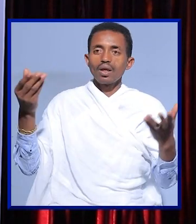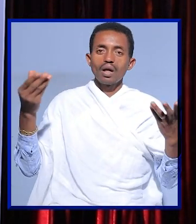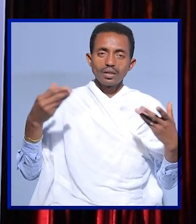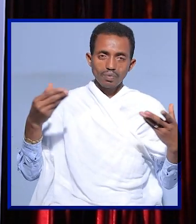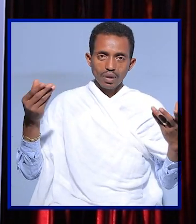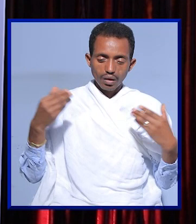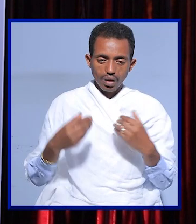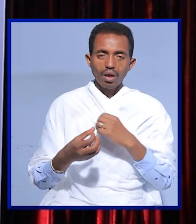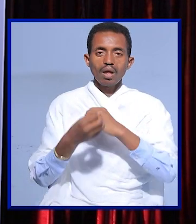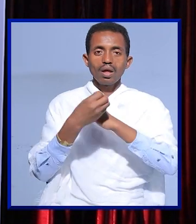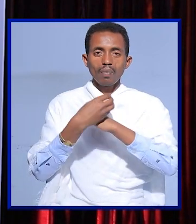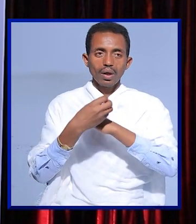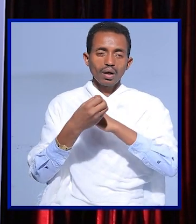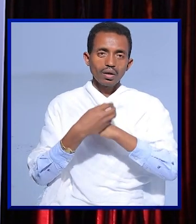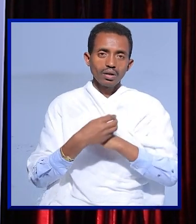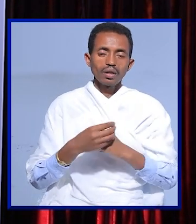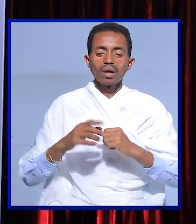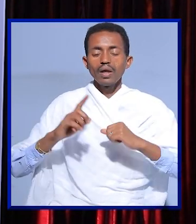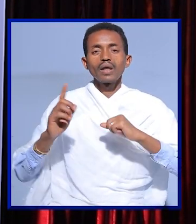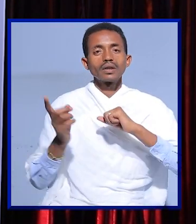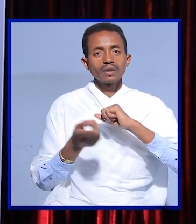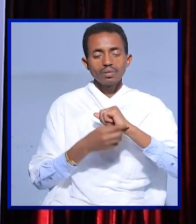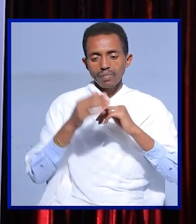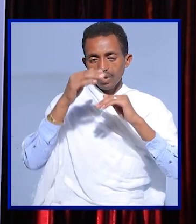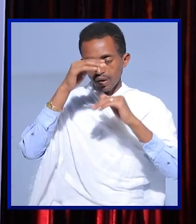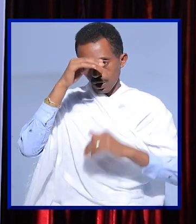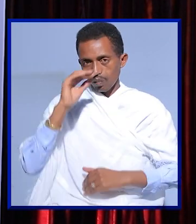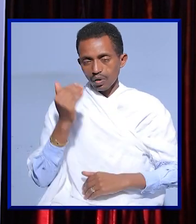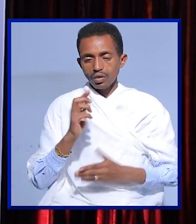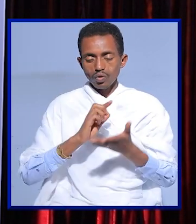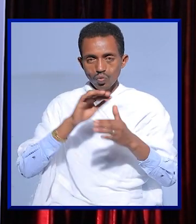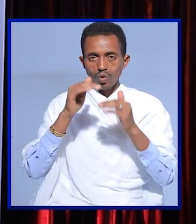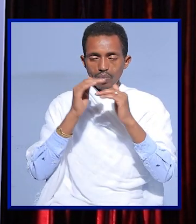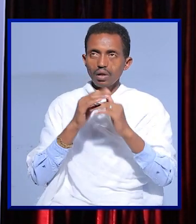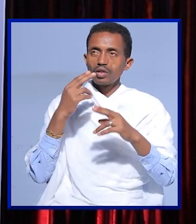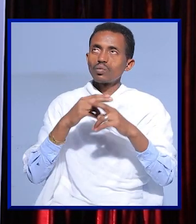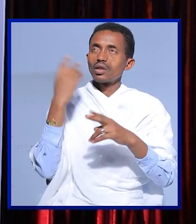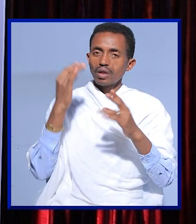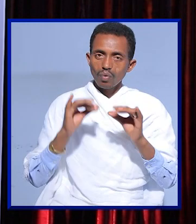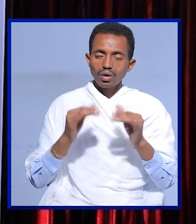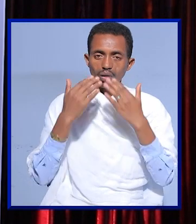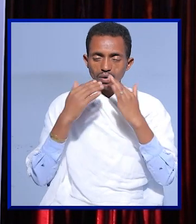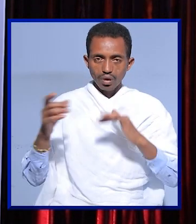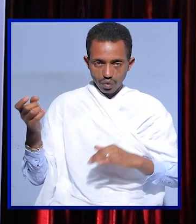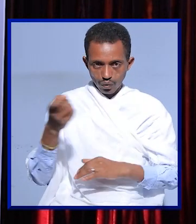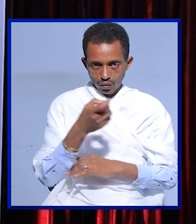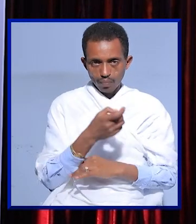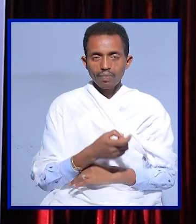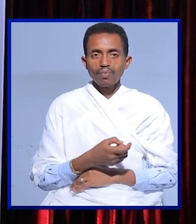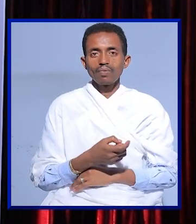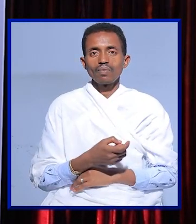ያስተማረን የመከረን የገሰጸን የአባቶቻችን የቅዱሳን አምላክ ስሙ ለዘላለም የከበረና የተመሰገነ